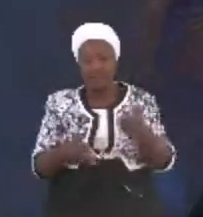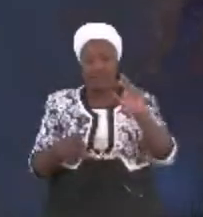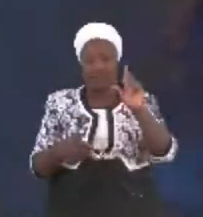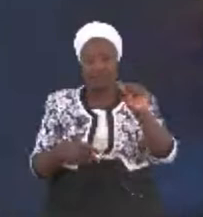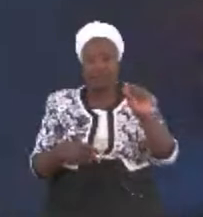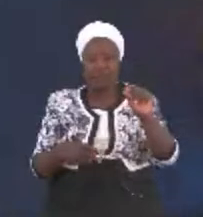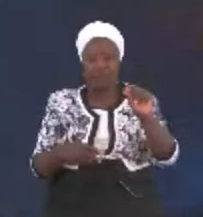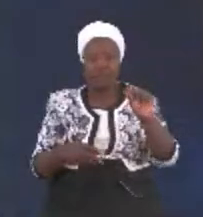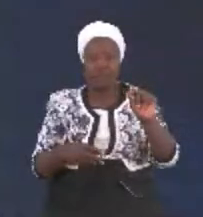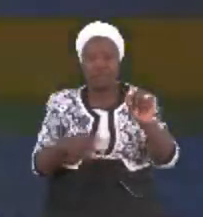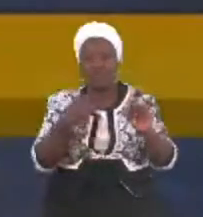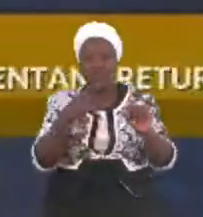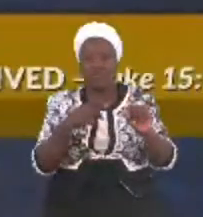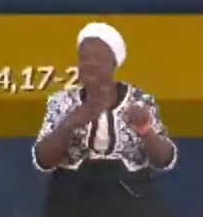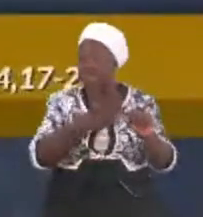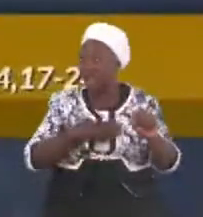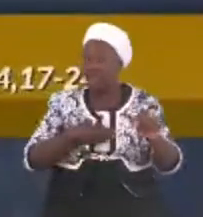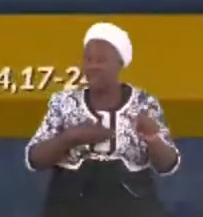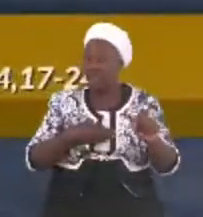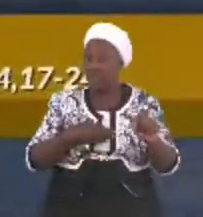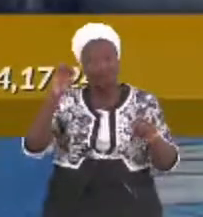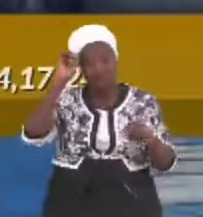on dit, et il se leva.